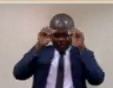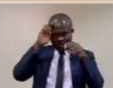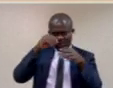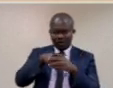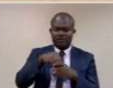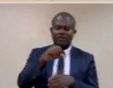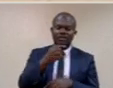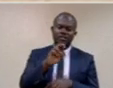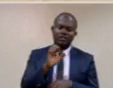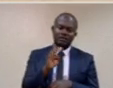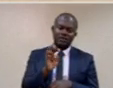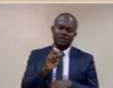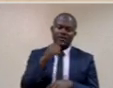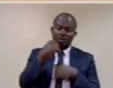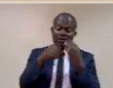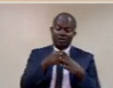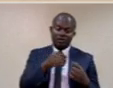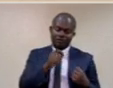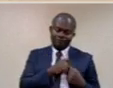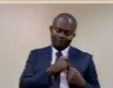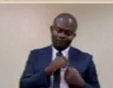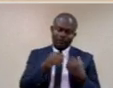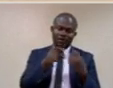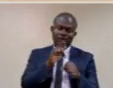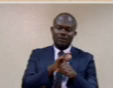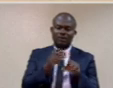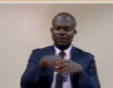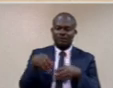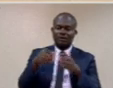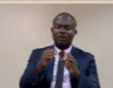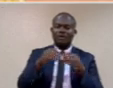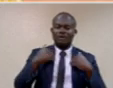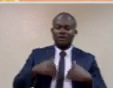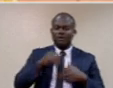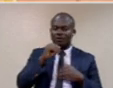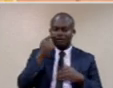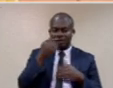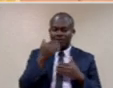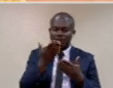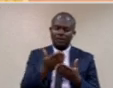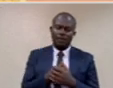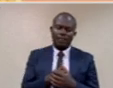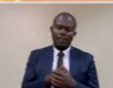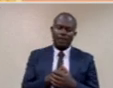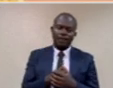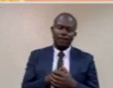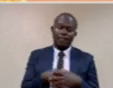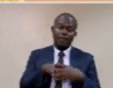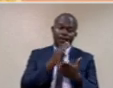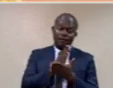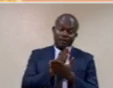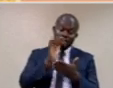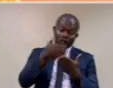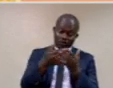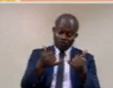Masengo Gilbert avuga ko igikomeje kubatera agahinda ariko benshi mu bishwe imiro yabo itari yaboneka mu by'ukuri kugeza uyu